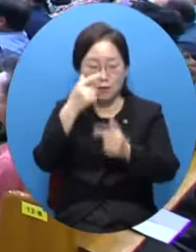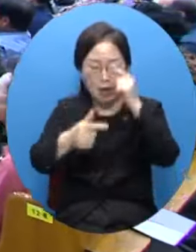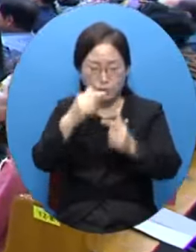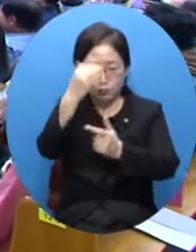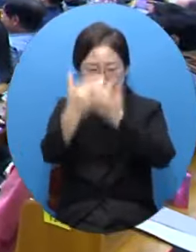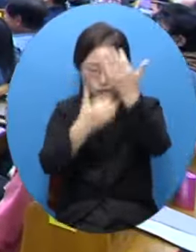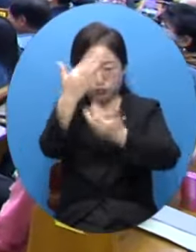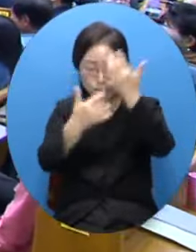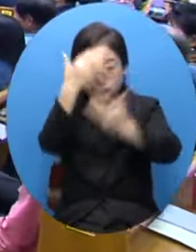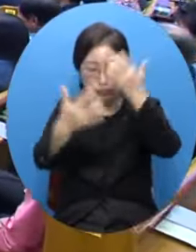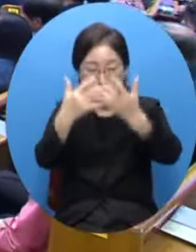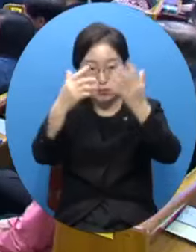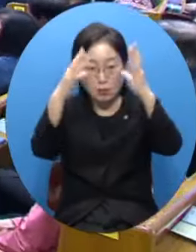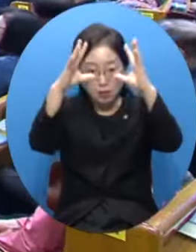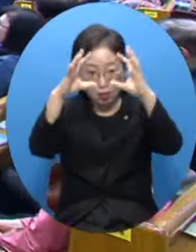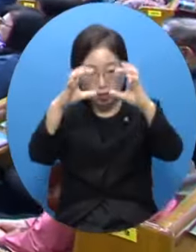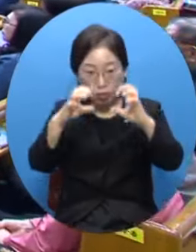않고 있었습니다.